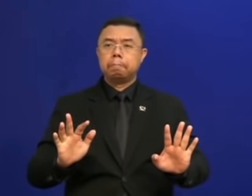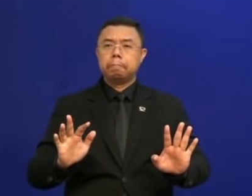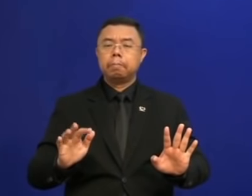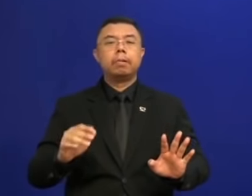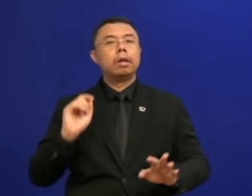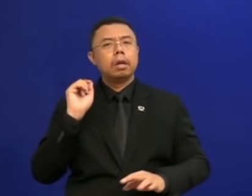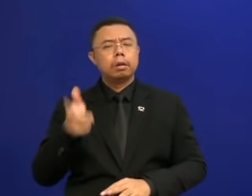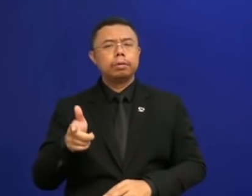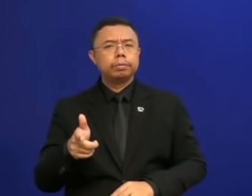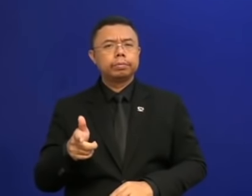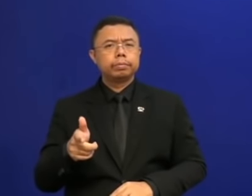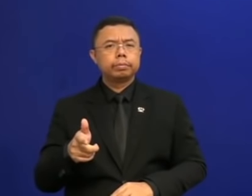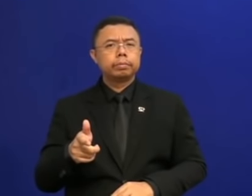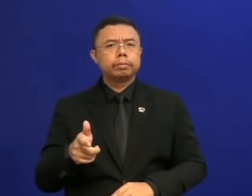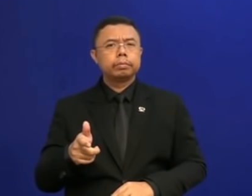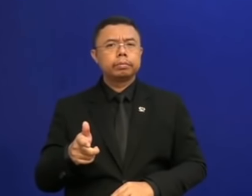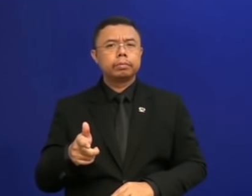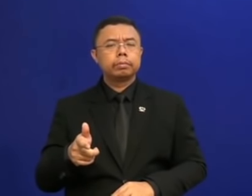Lalu